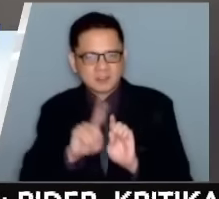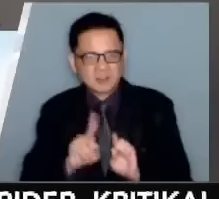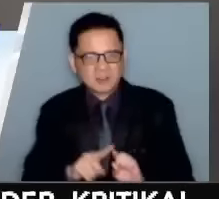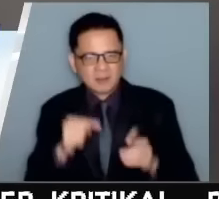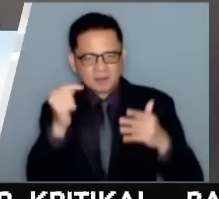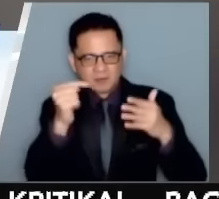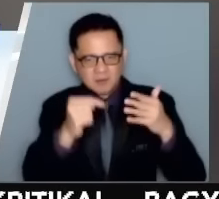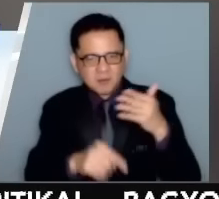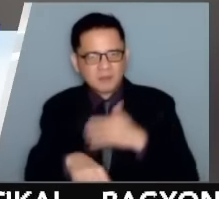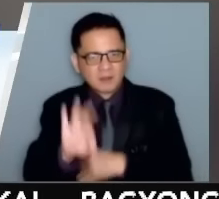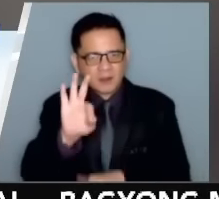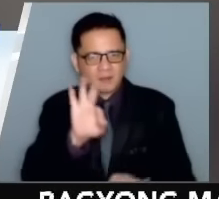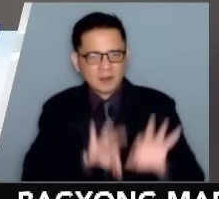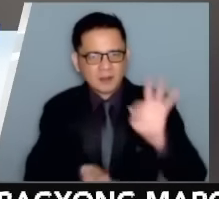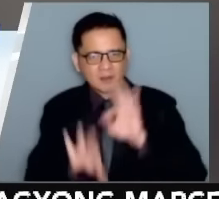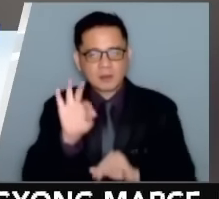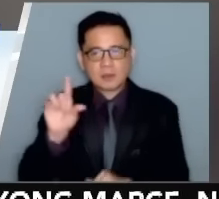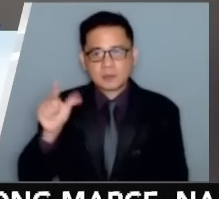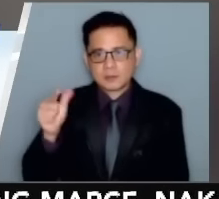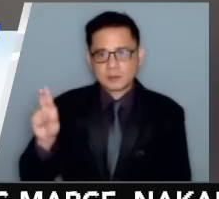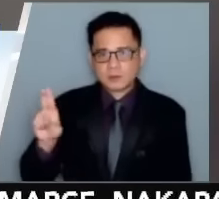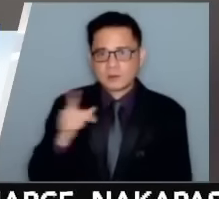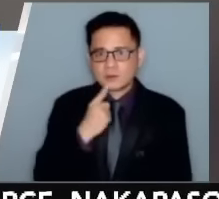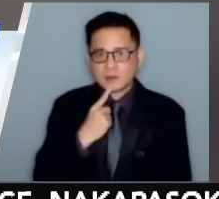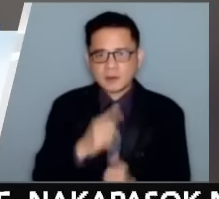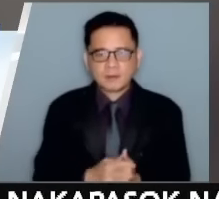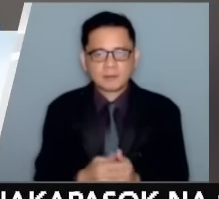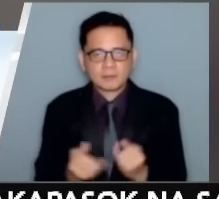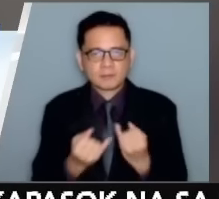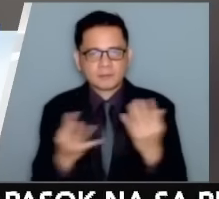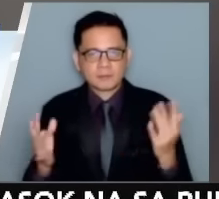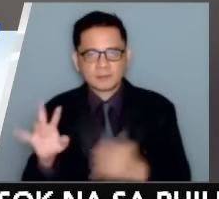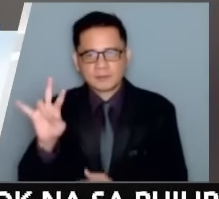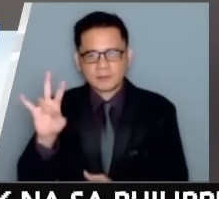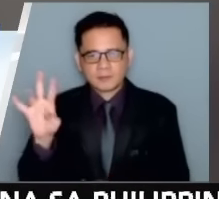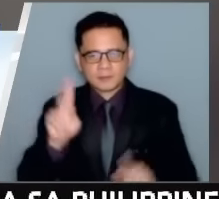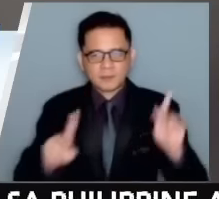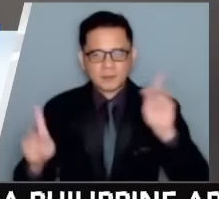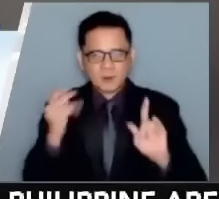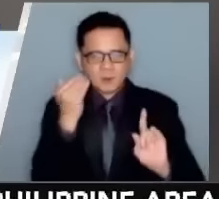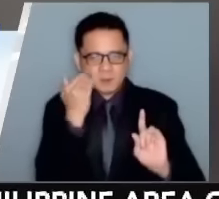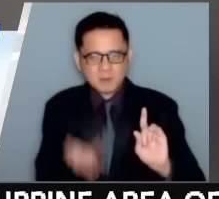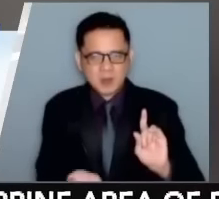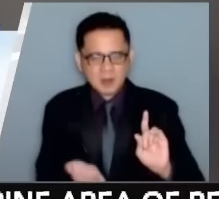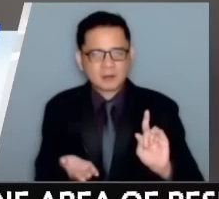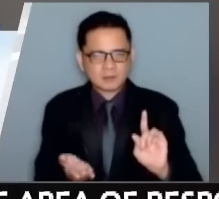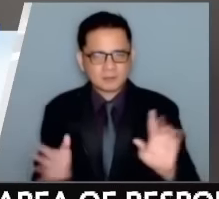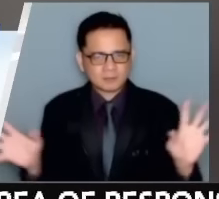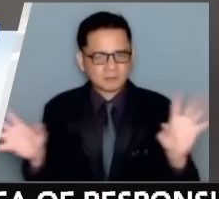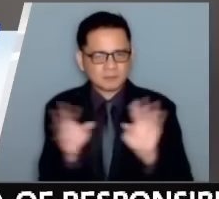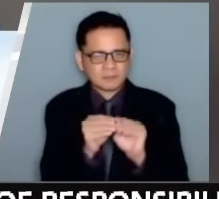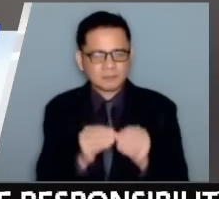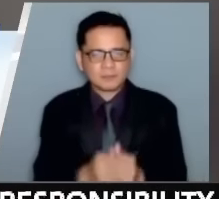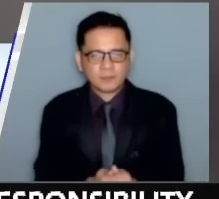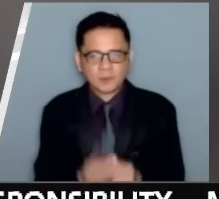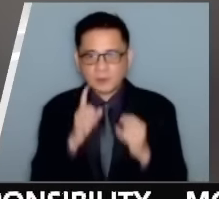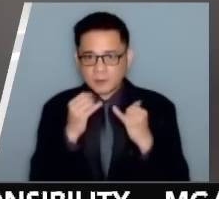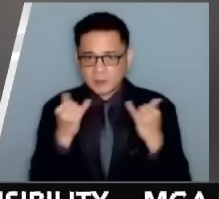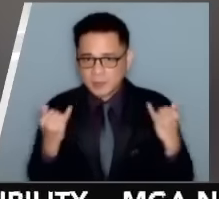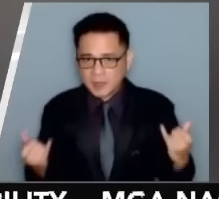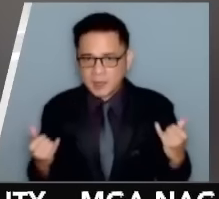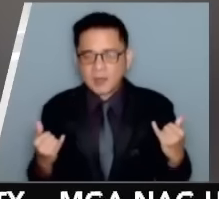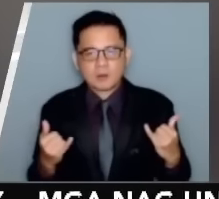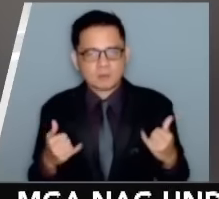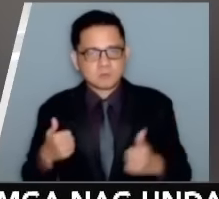pagalungan lgu hindi bababa sa L siam ang nasawi galing sa dalawang grupo sa ngayon ay kontrolado na ng militar at